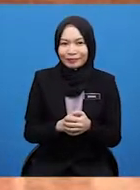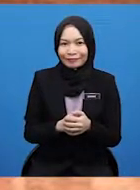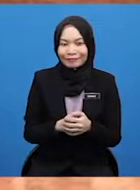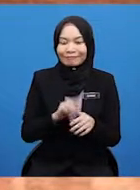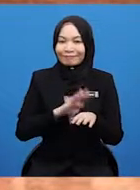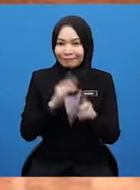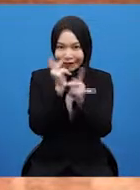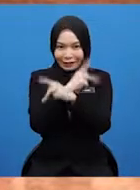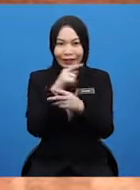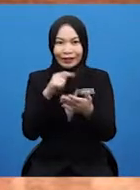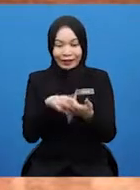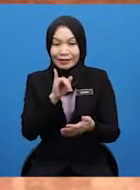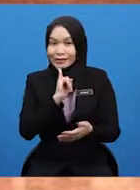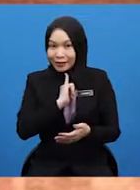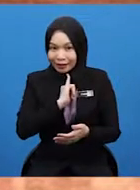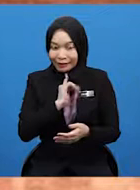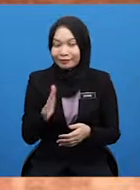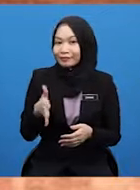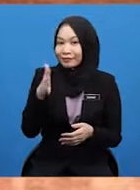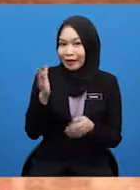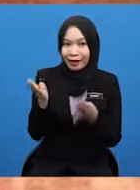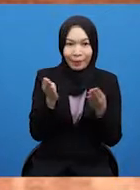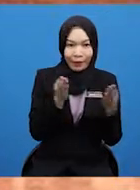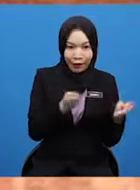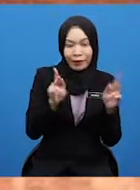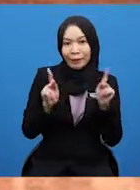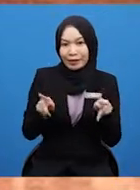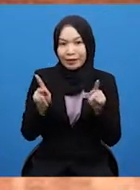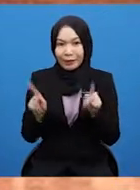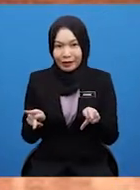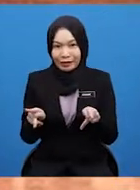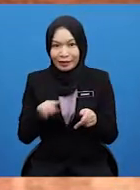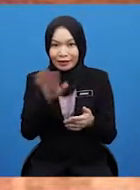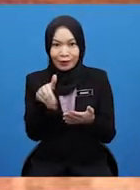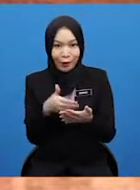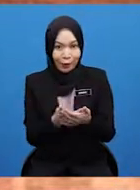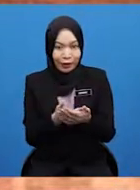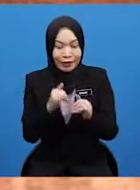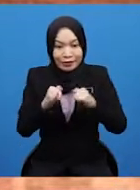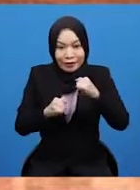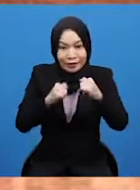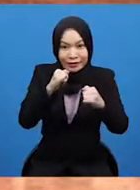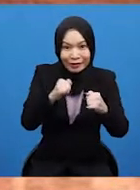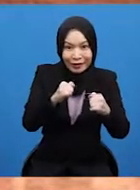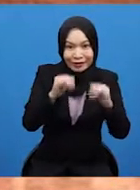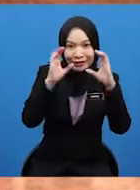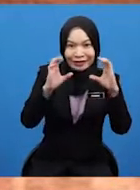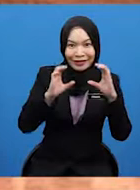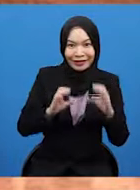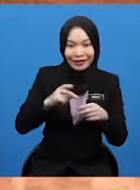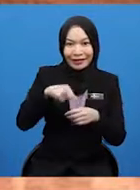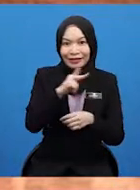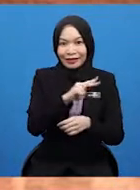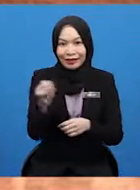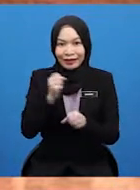Pada kali ini, saya akan membawa pelajar-pelajar menjejaki kaedah penghasilan kerja